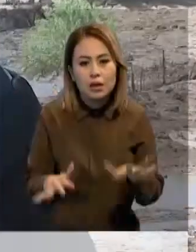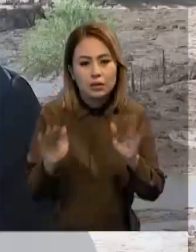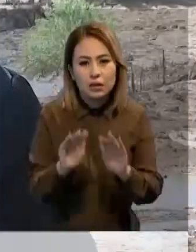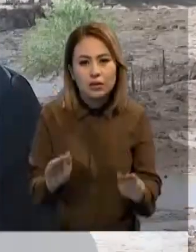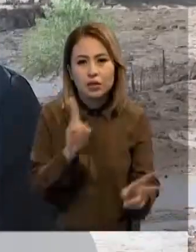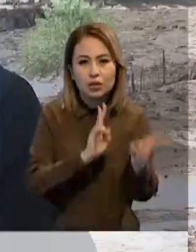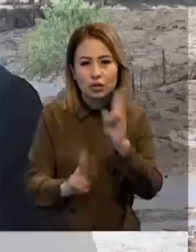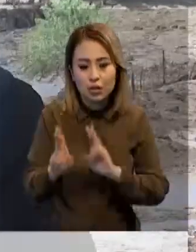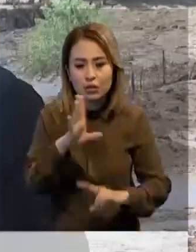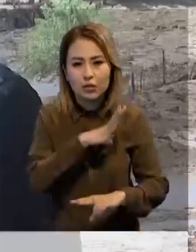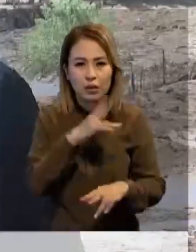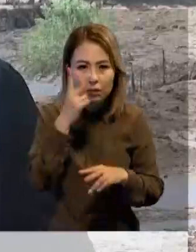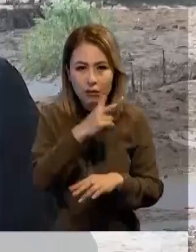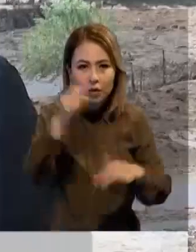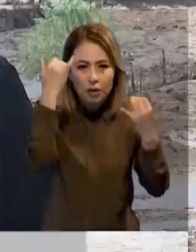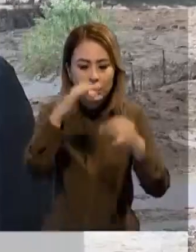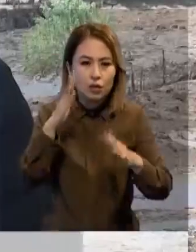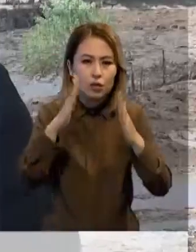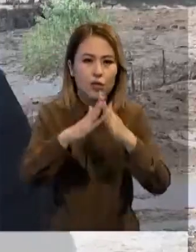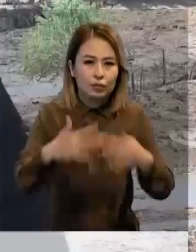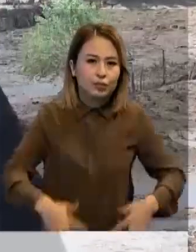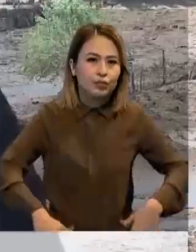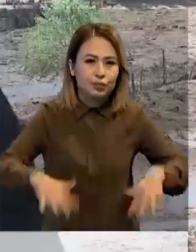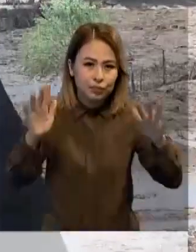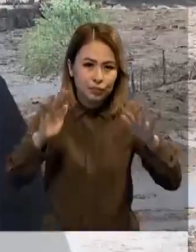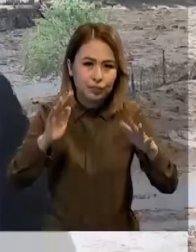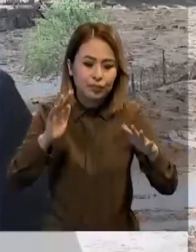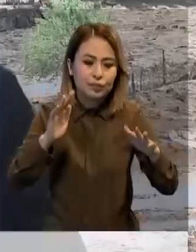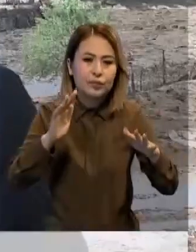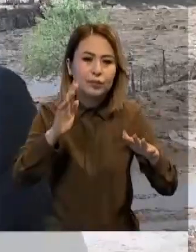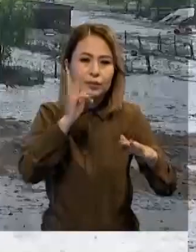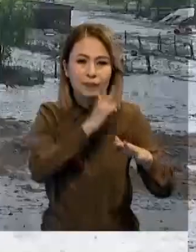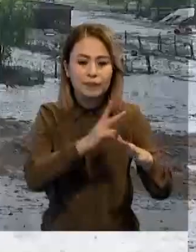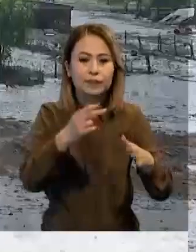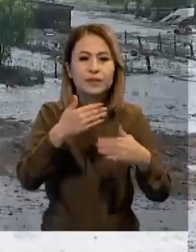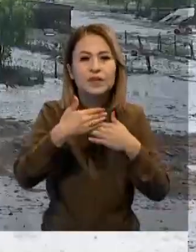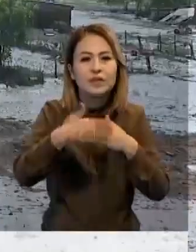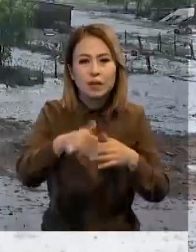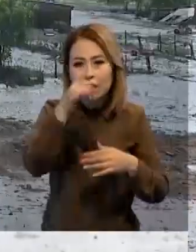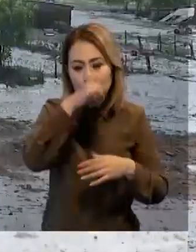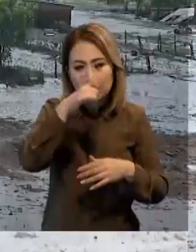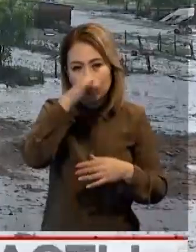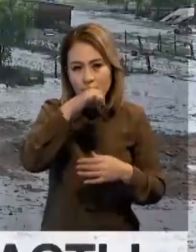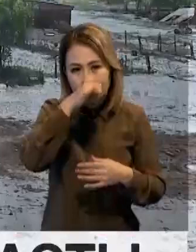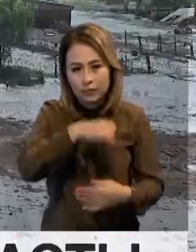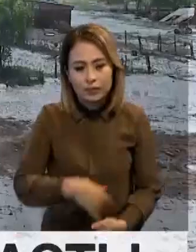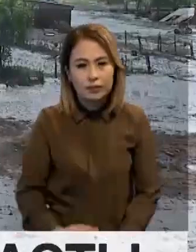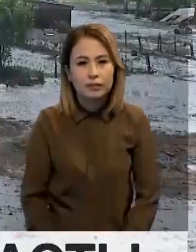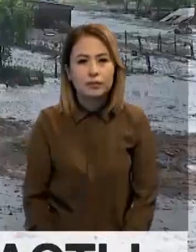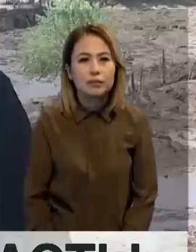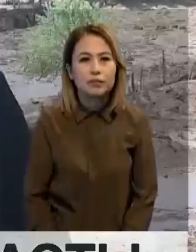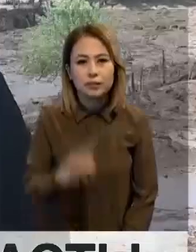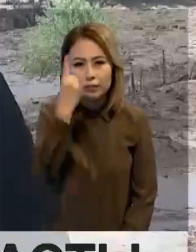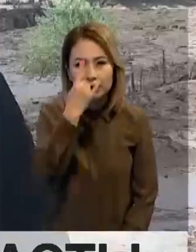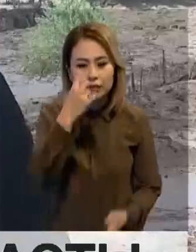шығардық. Үйге кірсем, аяқ шешетін жерге су көтеріліп жатыр да. Есік ташсам ашылмайды ана есік. Сүйтіп